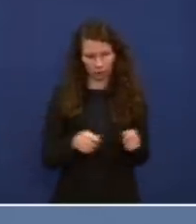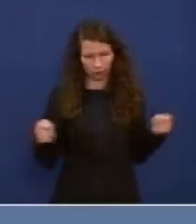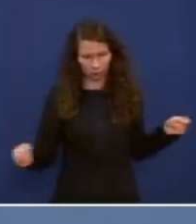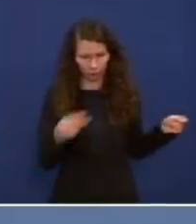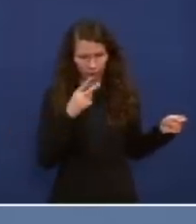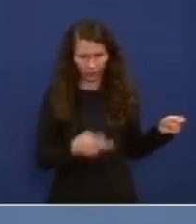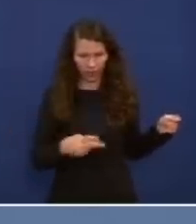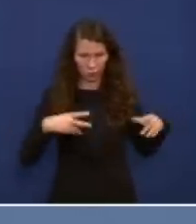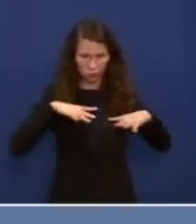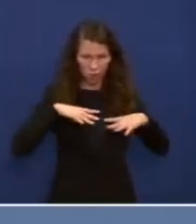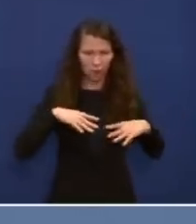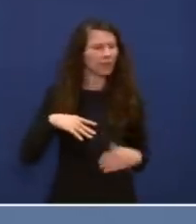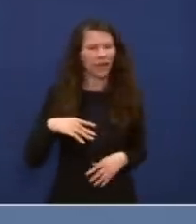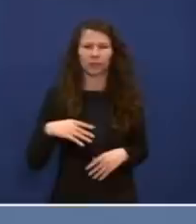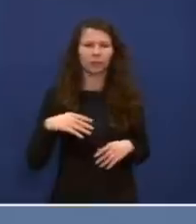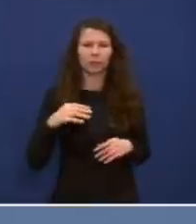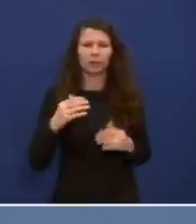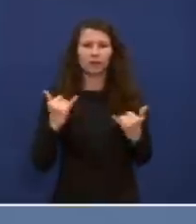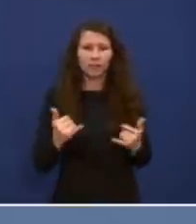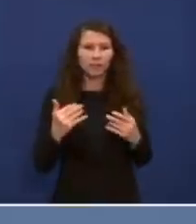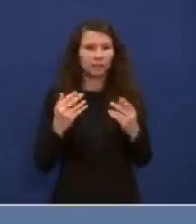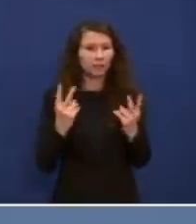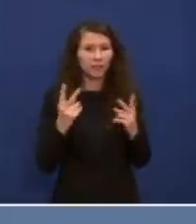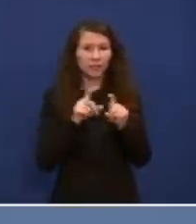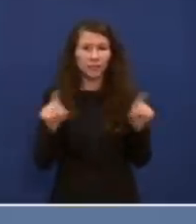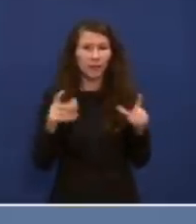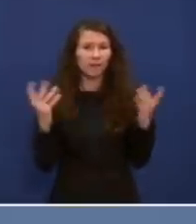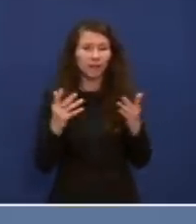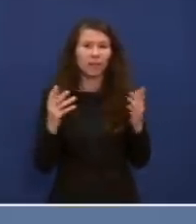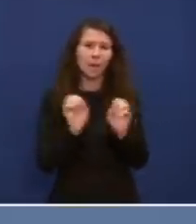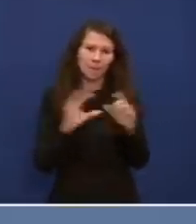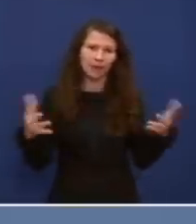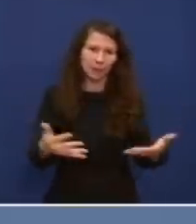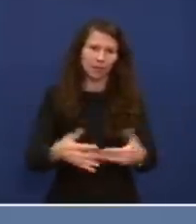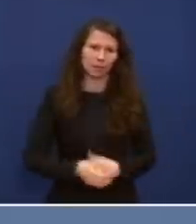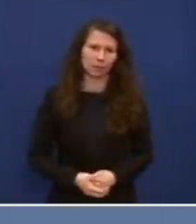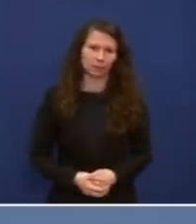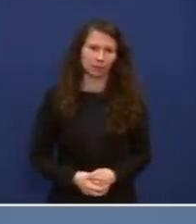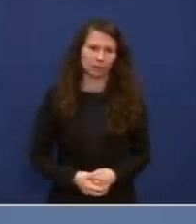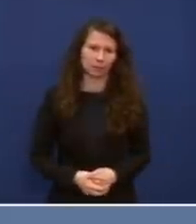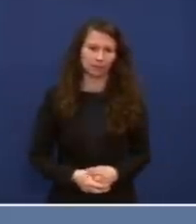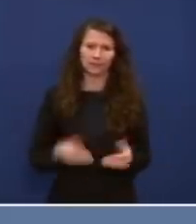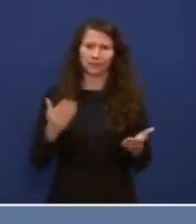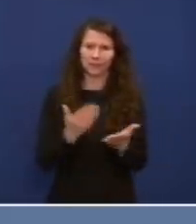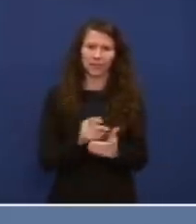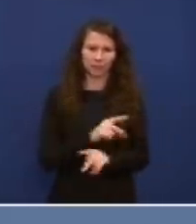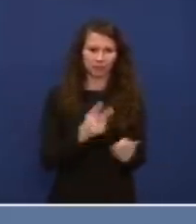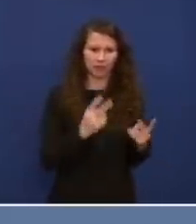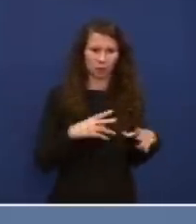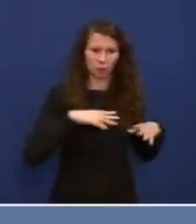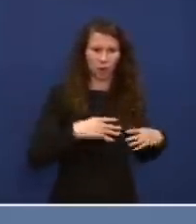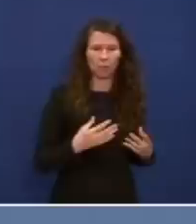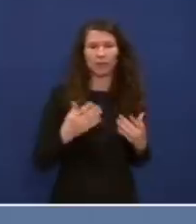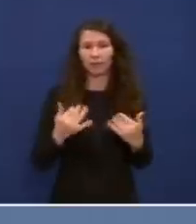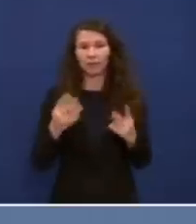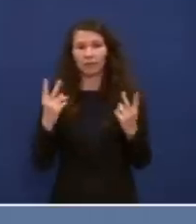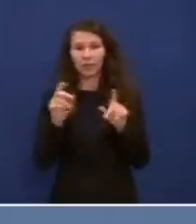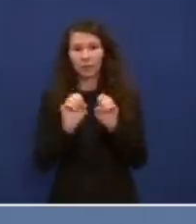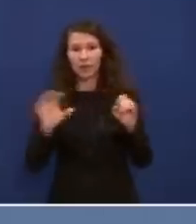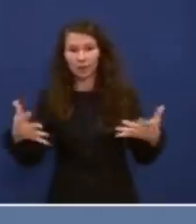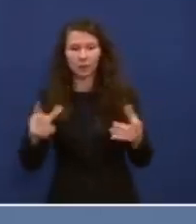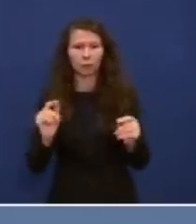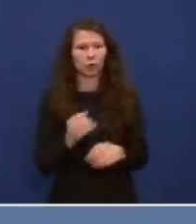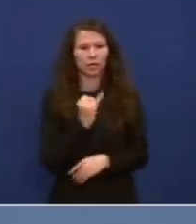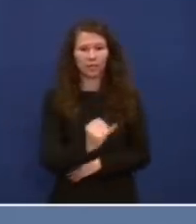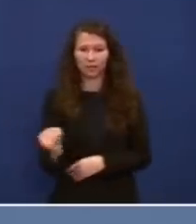einer Pandemie sind. Das ist der Punkt. Und in einer Pandemie es um die Frage geht, ja, wie ist der individuelle Schutz, aber